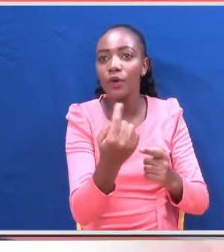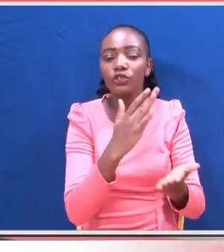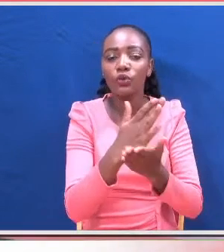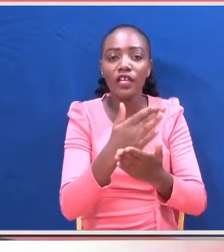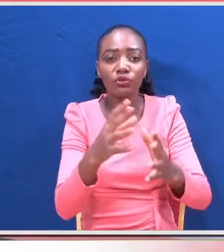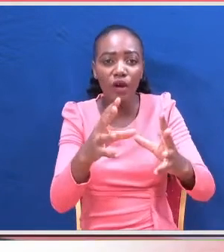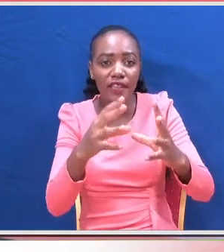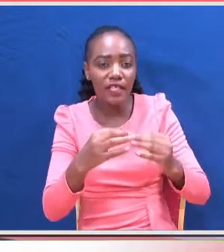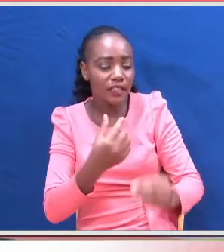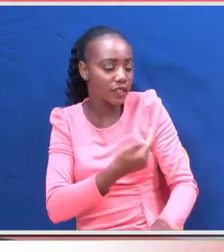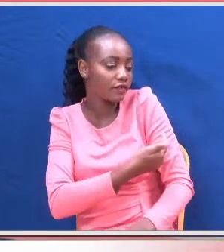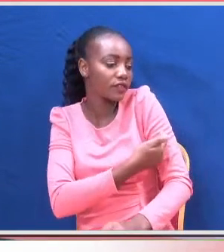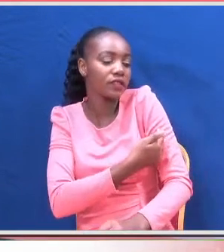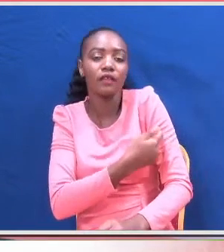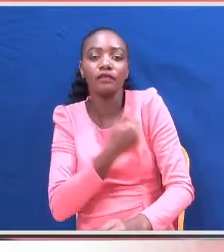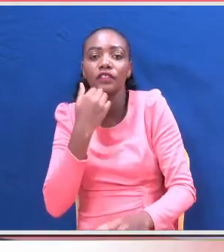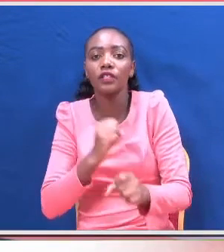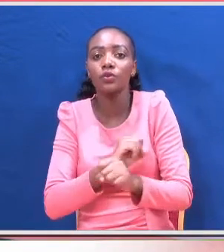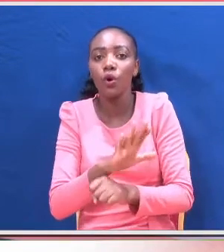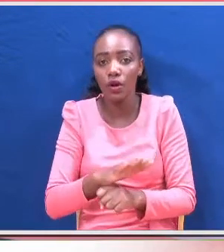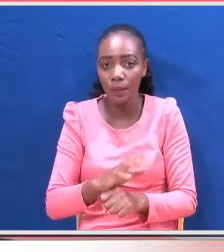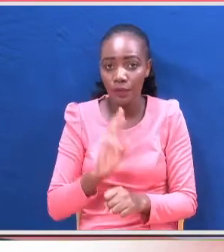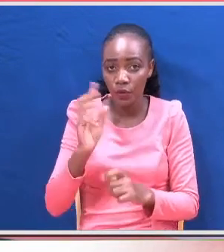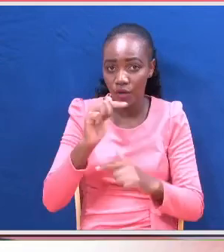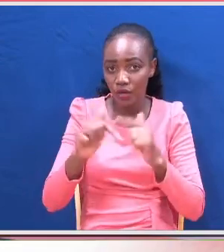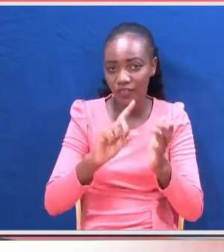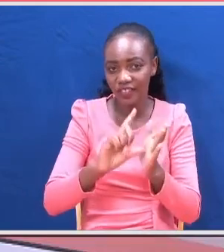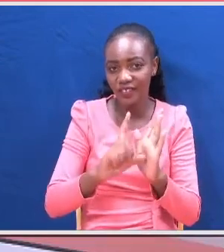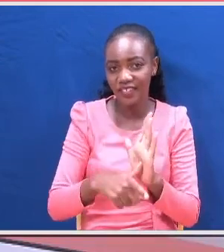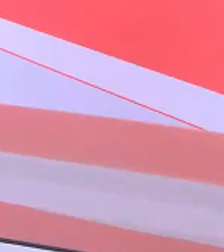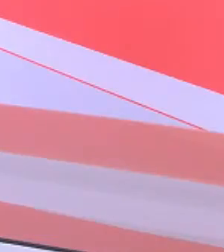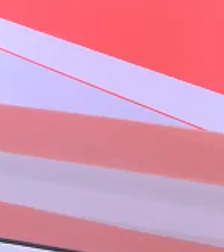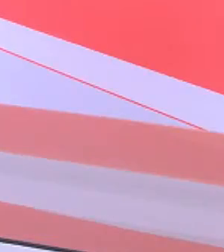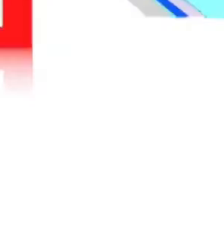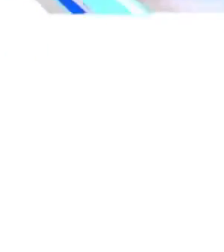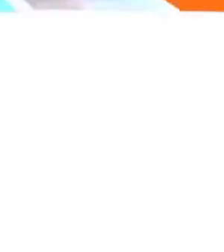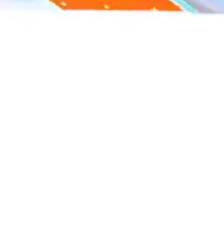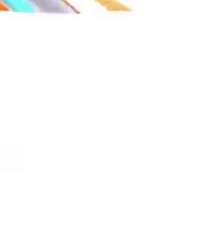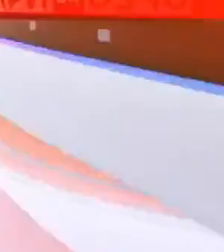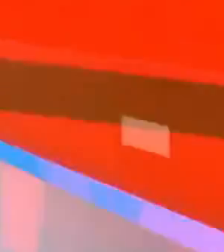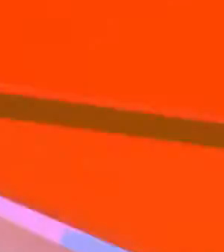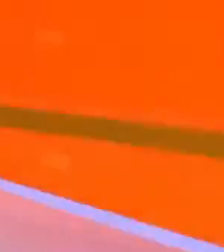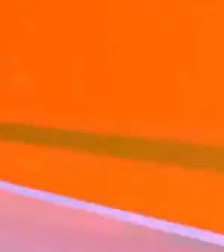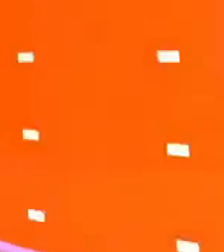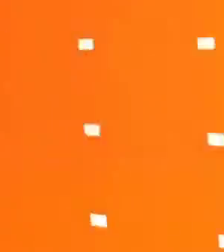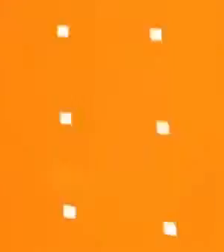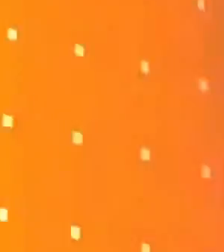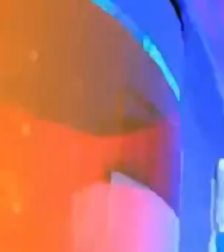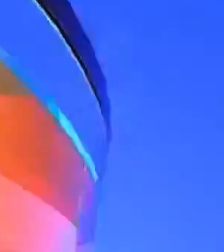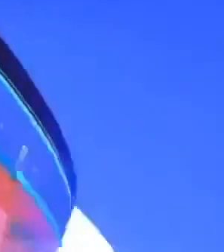chanjo ya corona. Dakika 2 nitakuwa nikirejea na mengi zaidi, usicheze mbali.